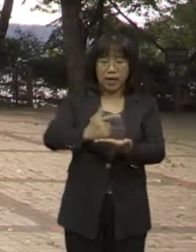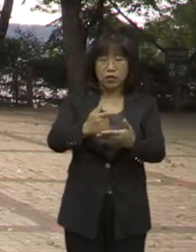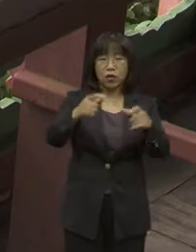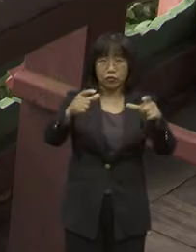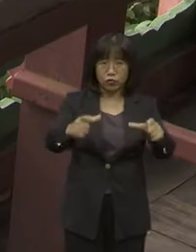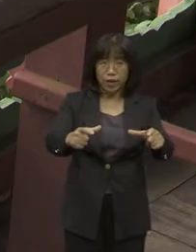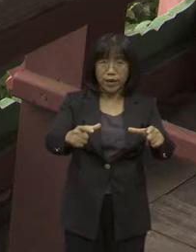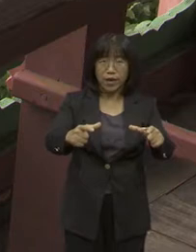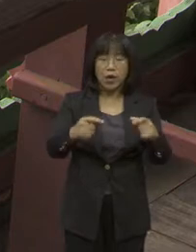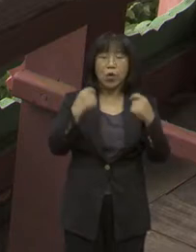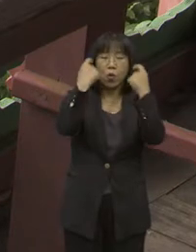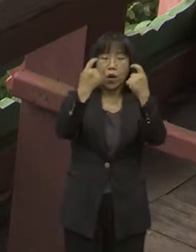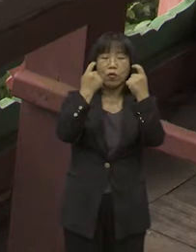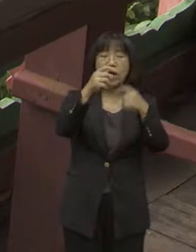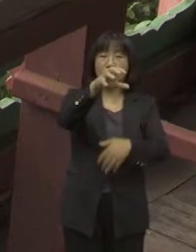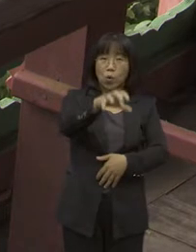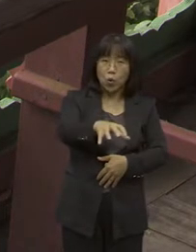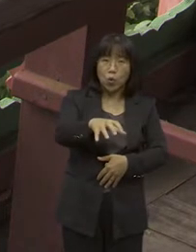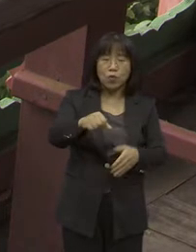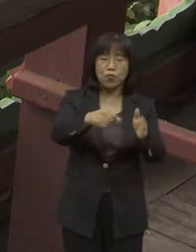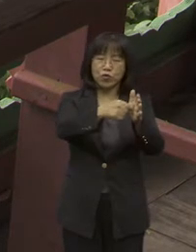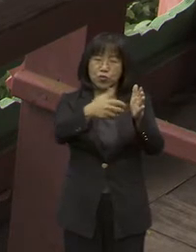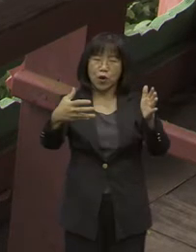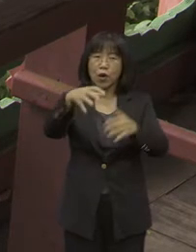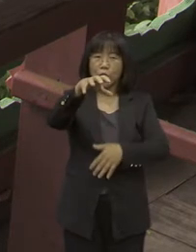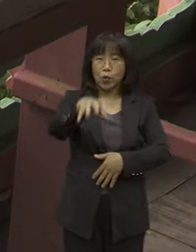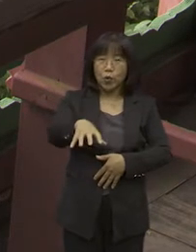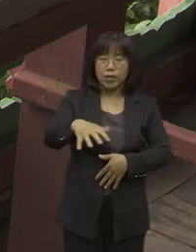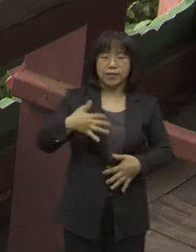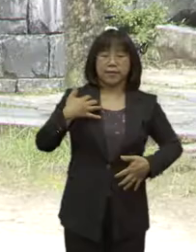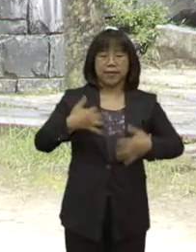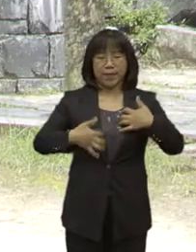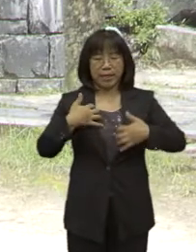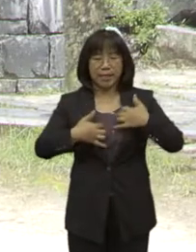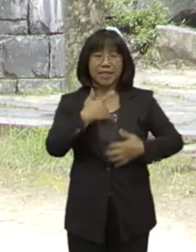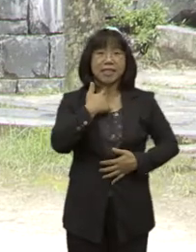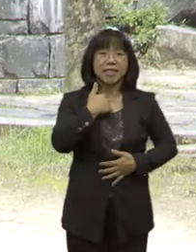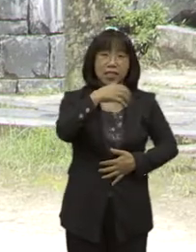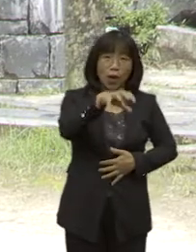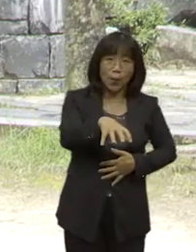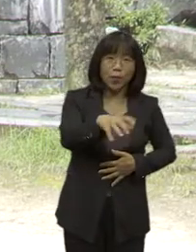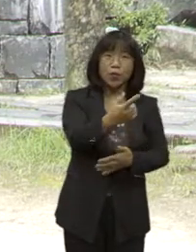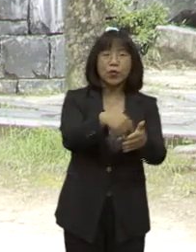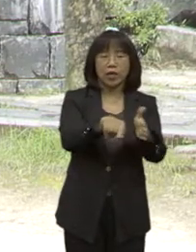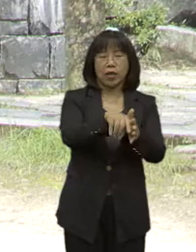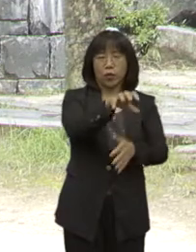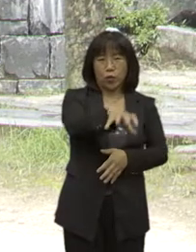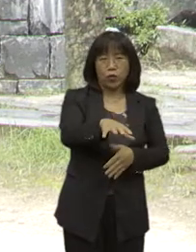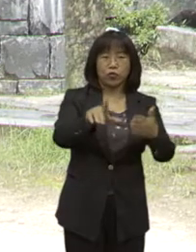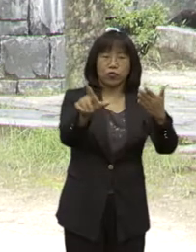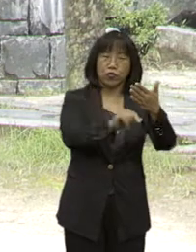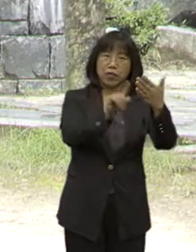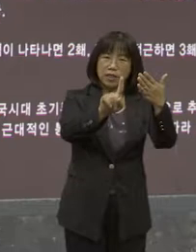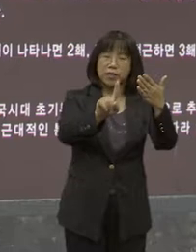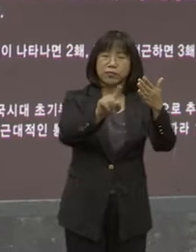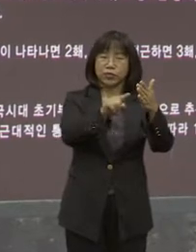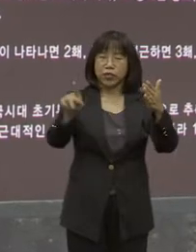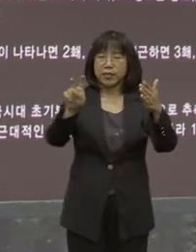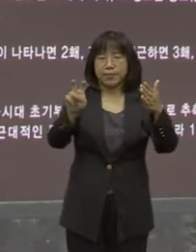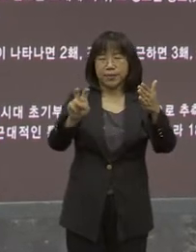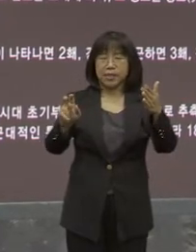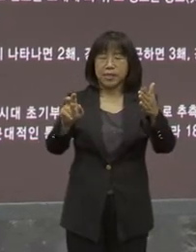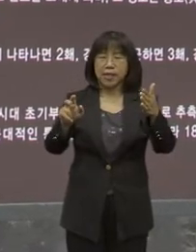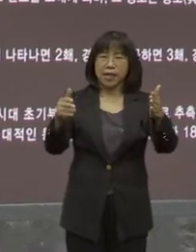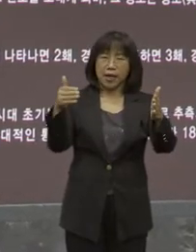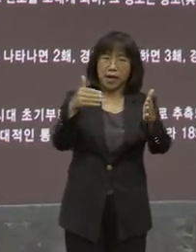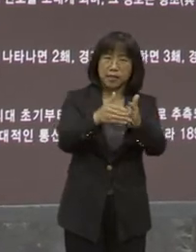관광지나 자연 명소 등 다양한 자원을 포함해 재미있게 경험할 수 있는 코스로 오는 9월 1일부터 20일까지